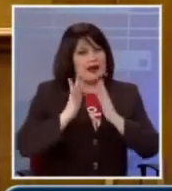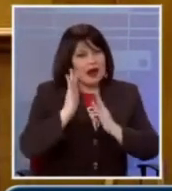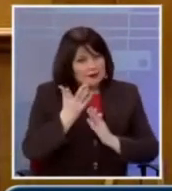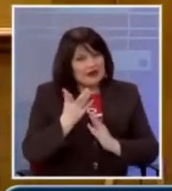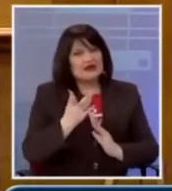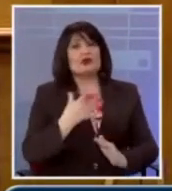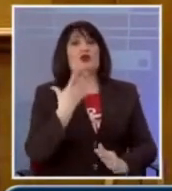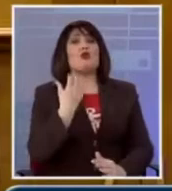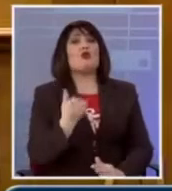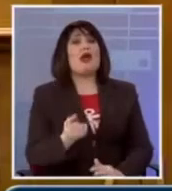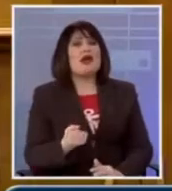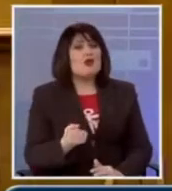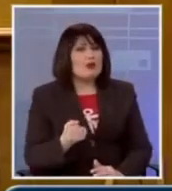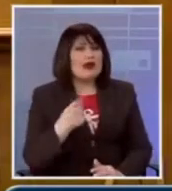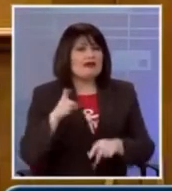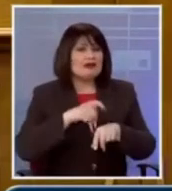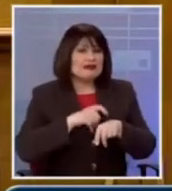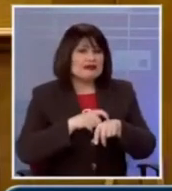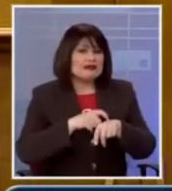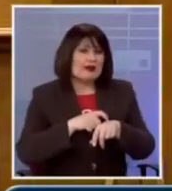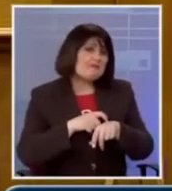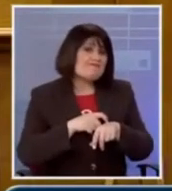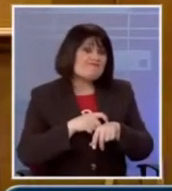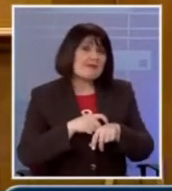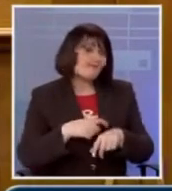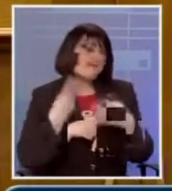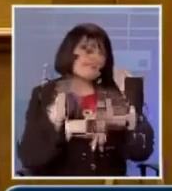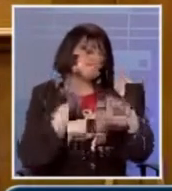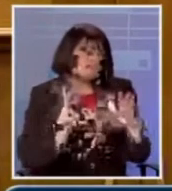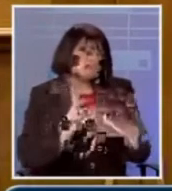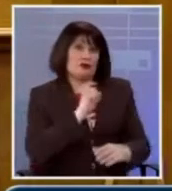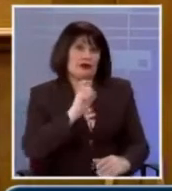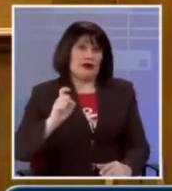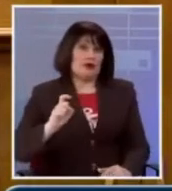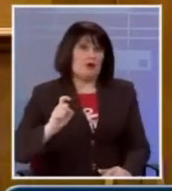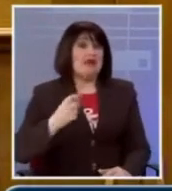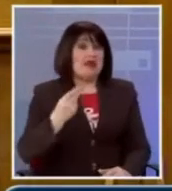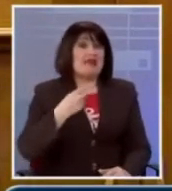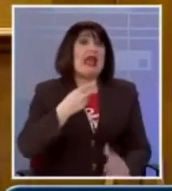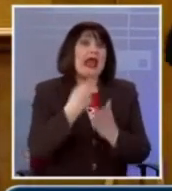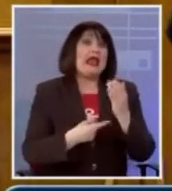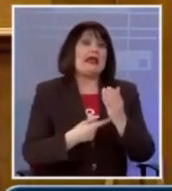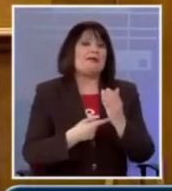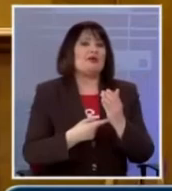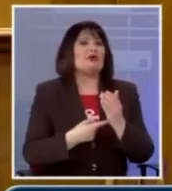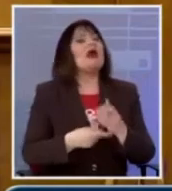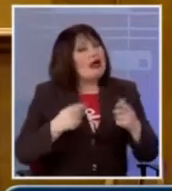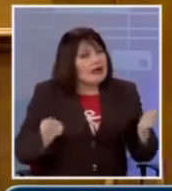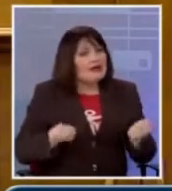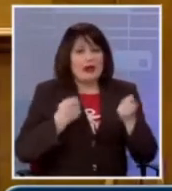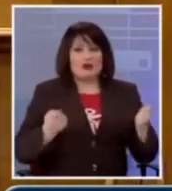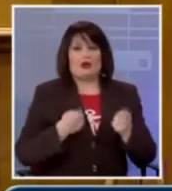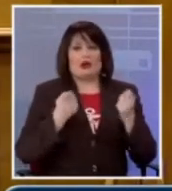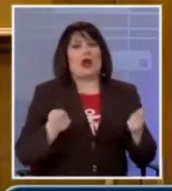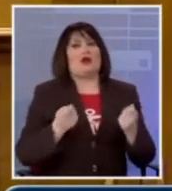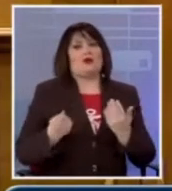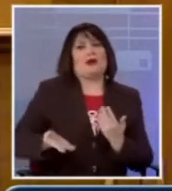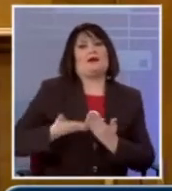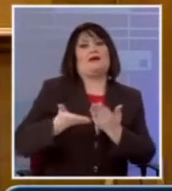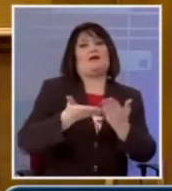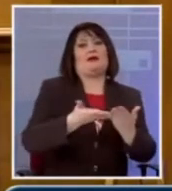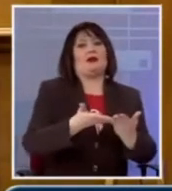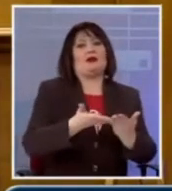όπου υπάρχει μία υστέρηση της τάξης των 700 εκατομμυρίων και θα τα διοχετεύσουμε για την κάλυψη όχι